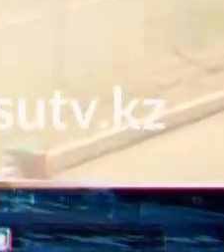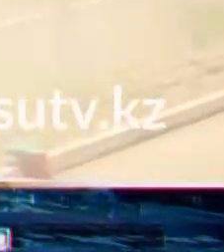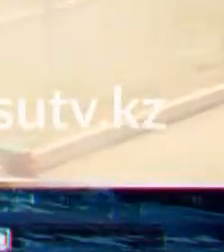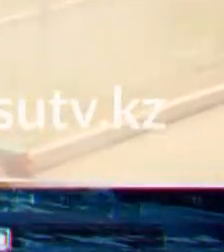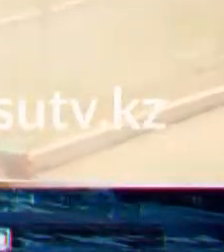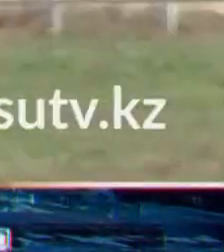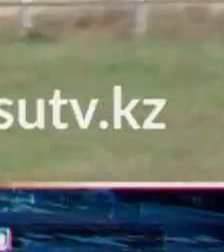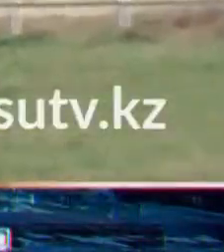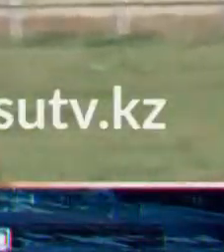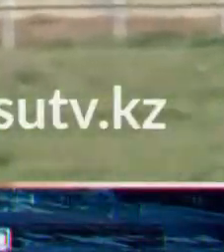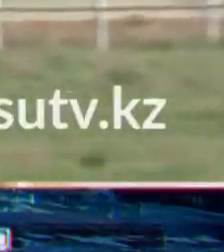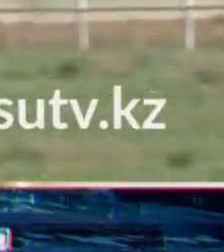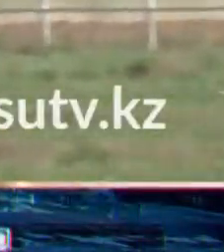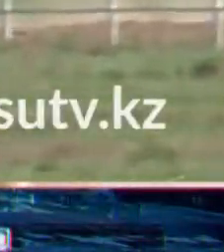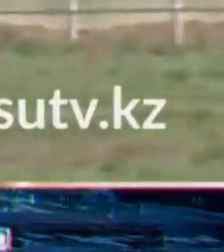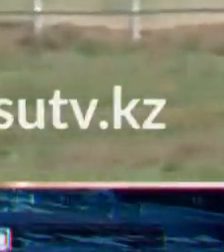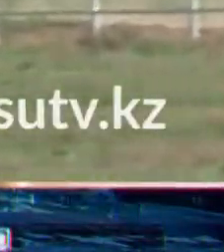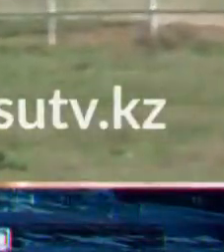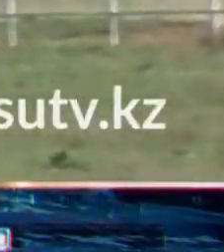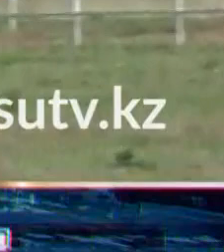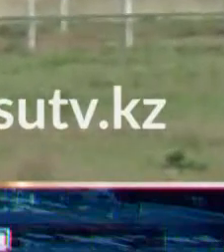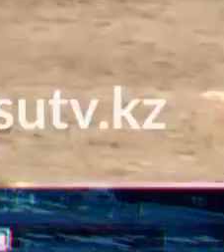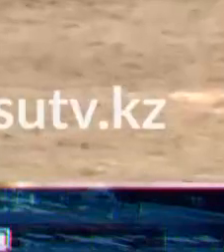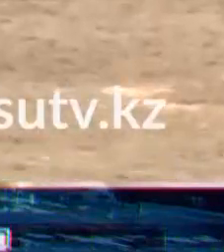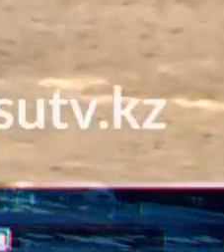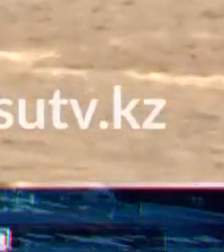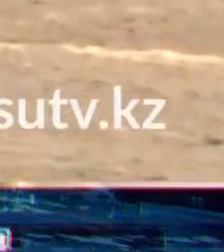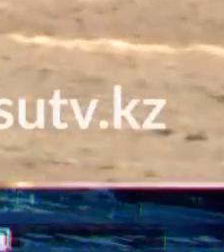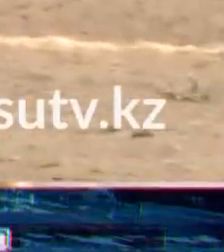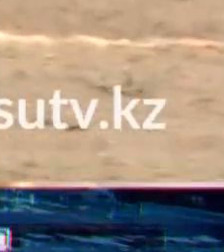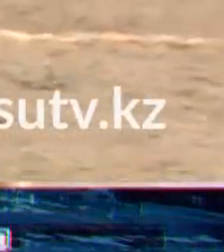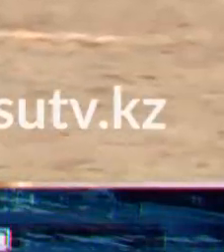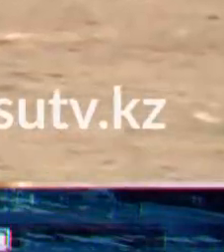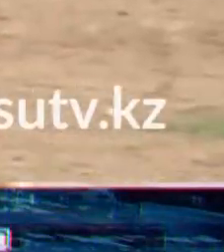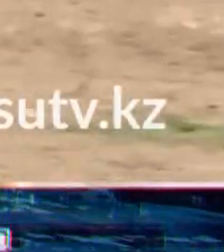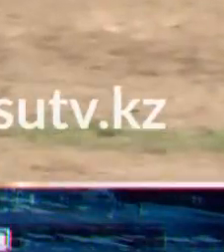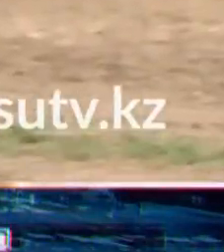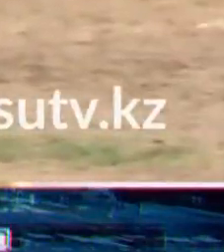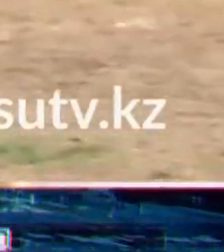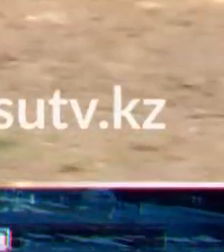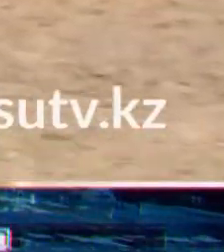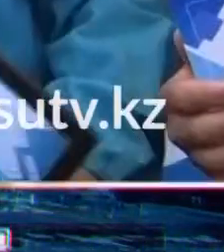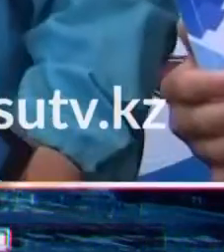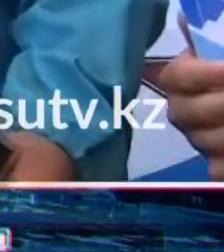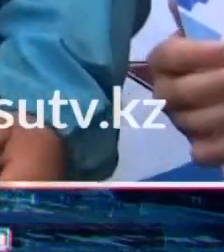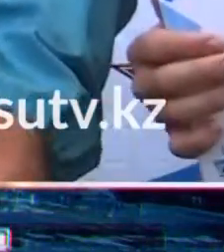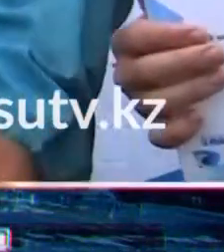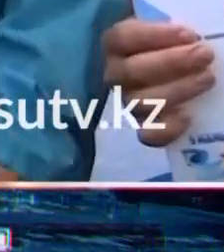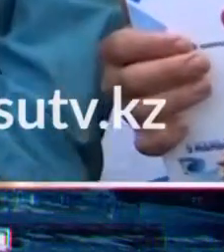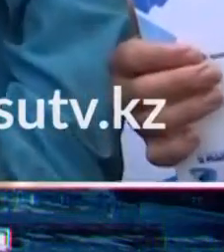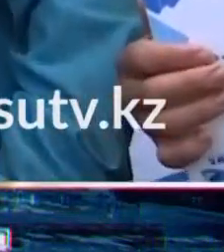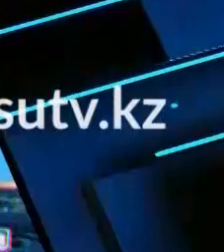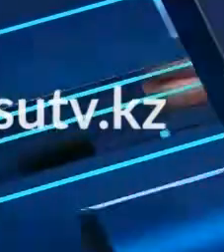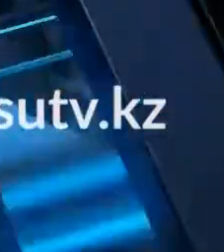Мыңнан тұлпар, жүзден жүйріктер анықталды. Талғар ауданы Панфилов ауылында ұлттық ат спорт түрлерінен халықаралық жарыс